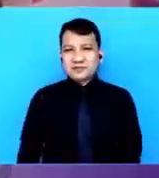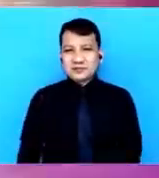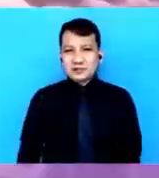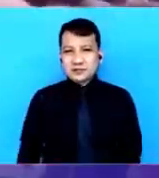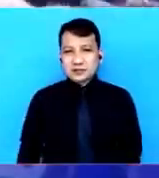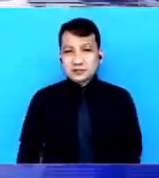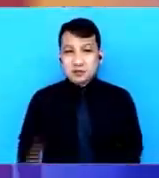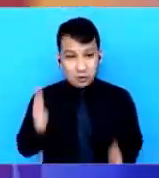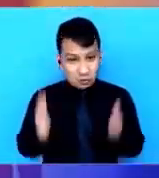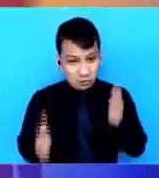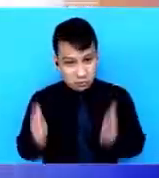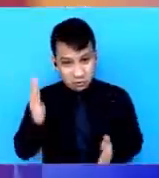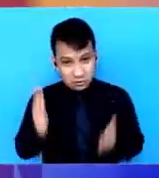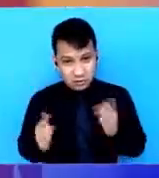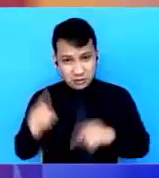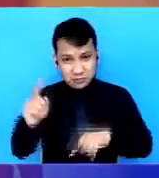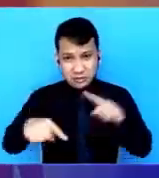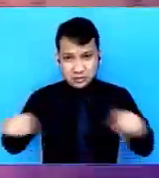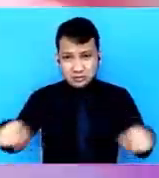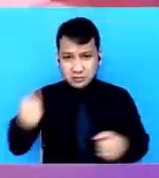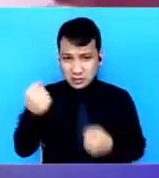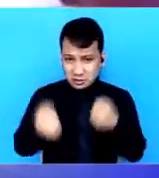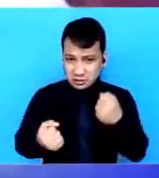Maparobot. At iba pang action figures,